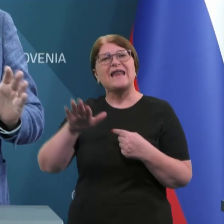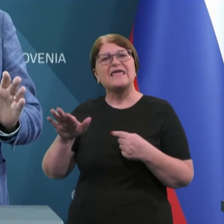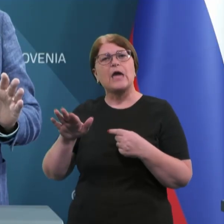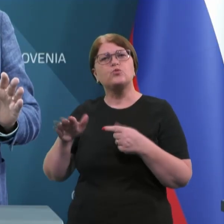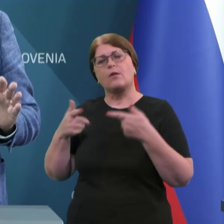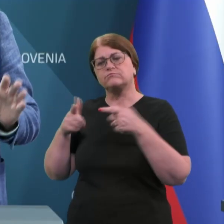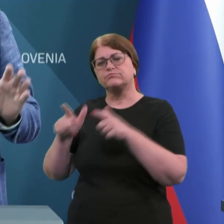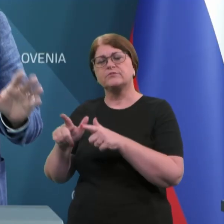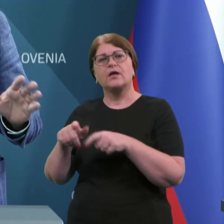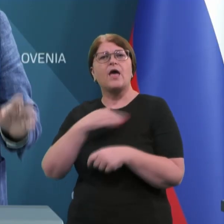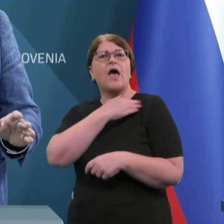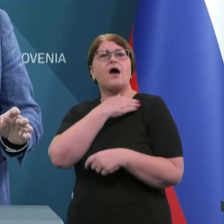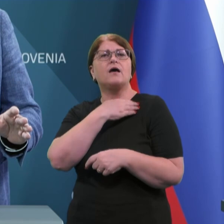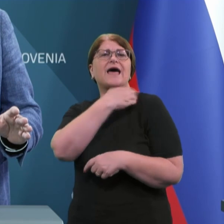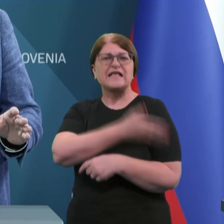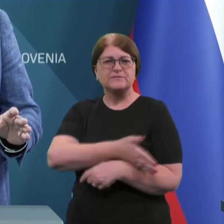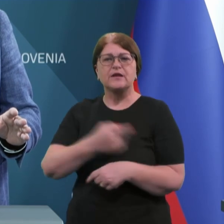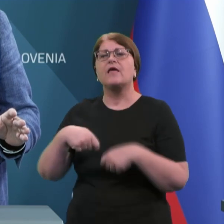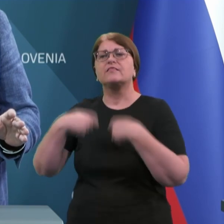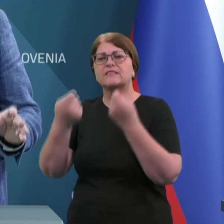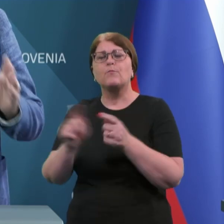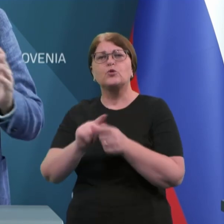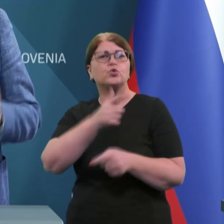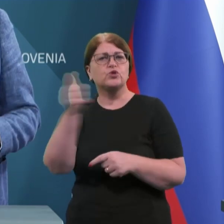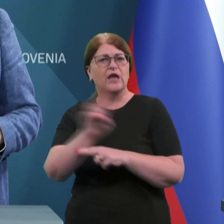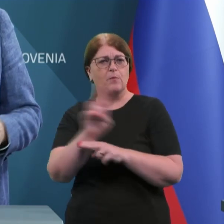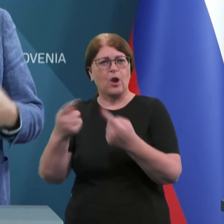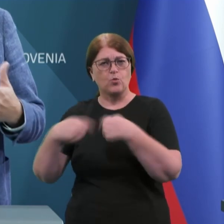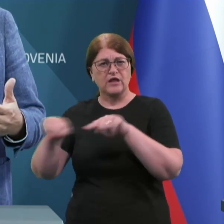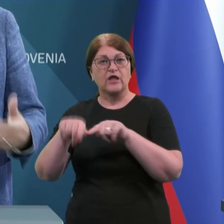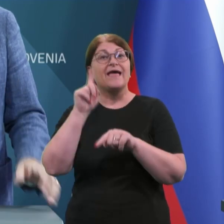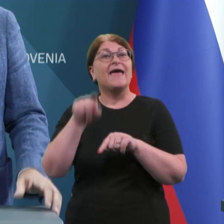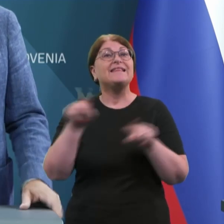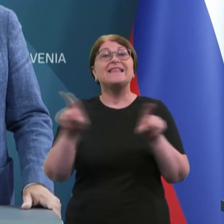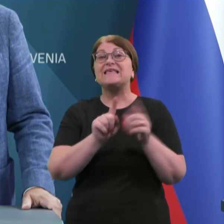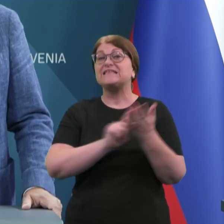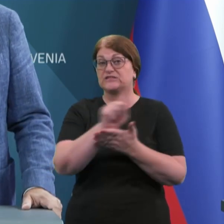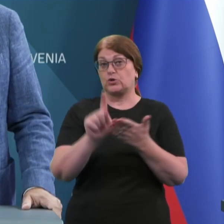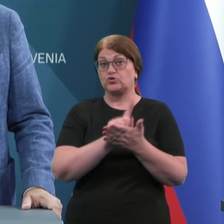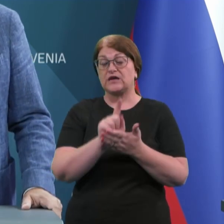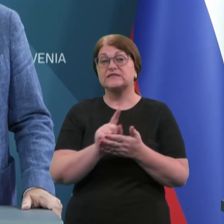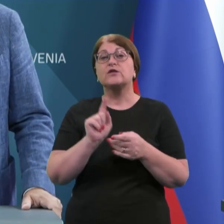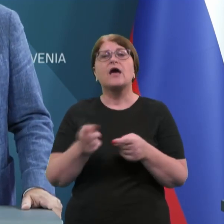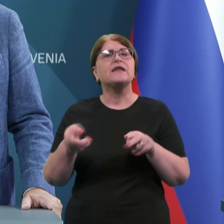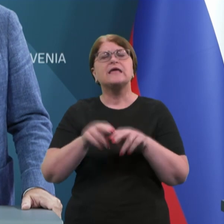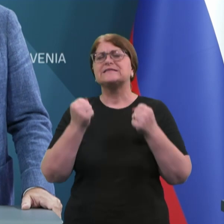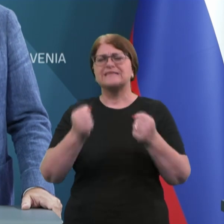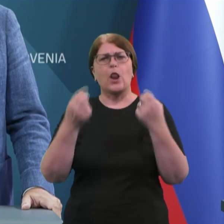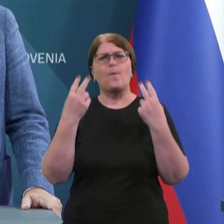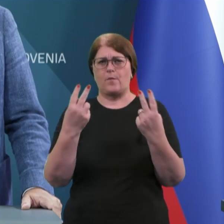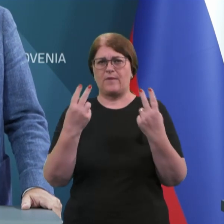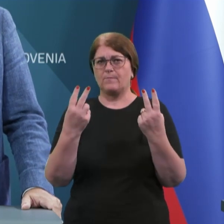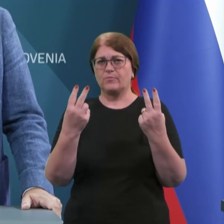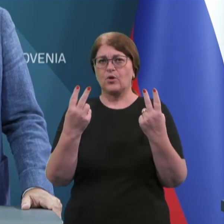damo tudi na druge upravne enote. In hkrati, kar je pri tem intervencijskem zakonu zelo pomembno, je,